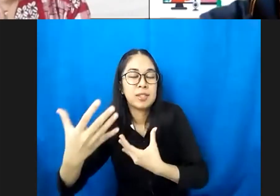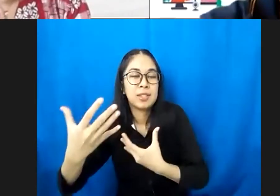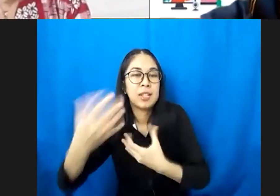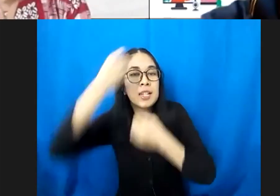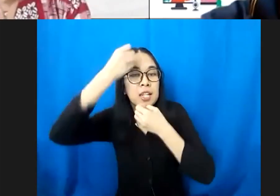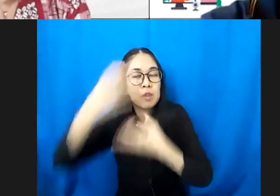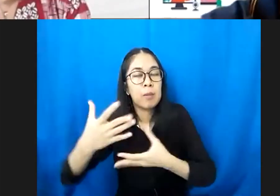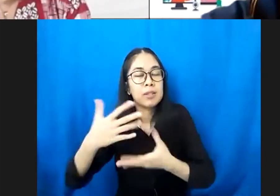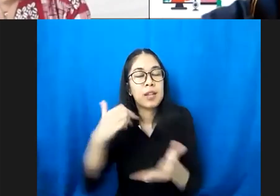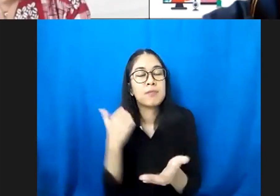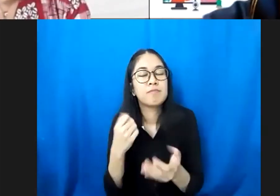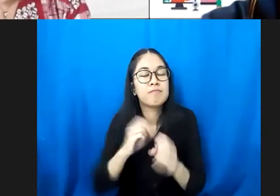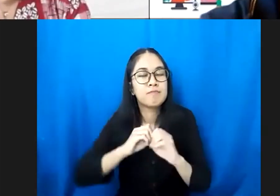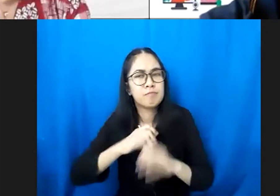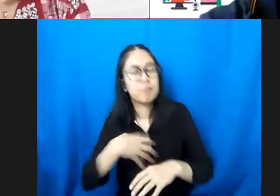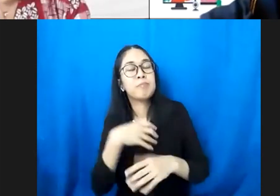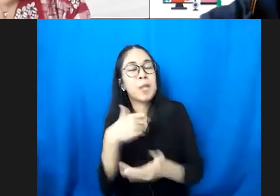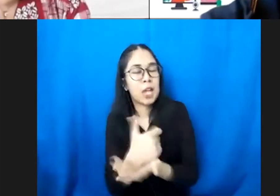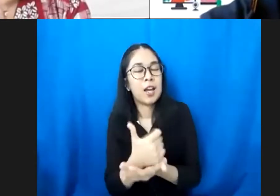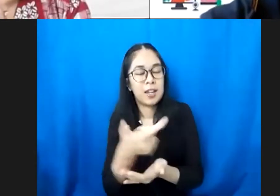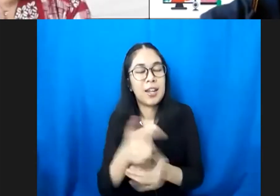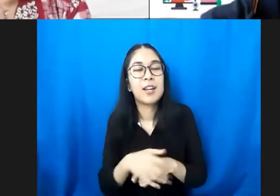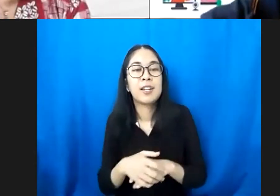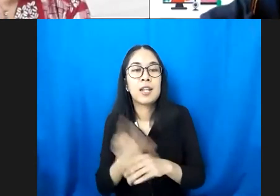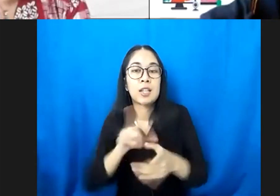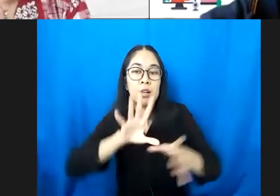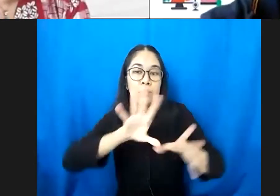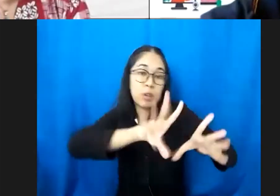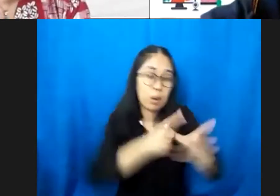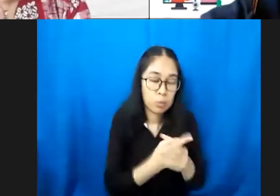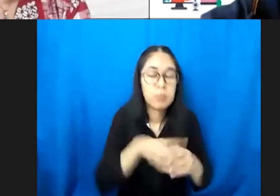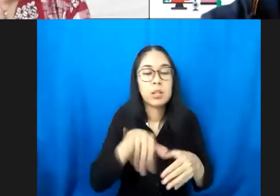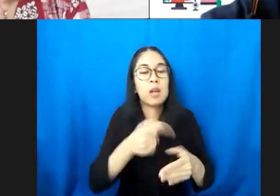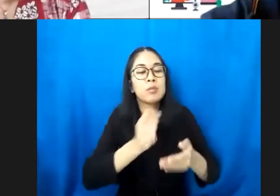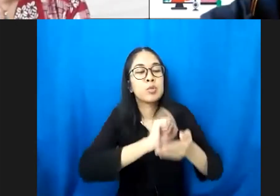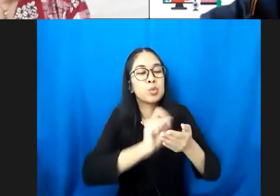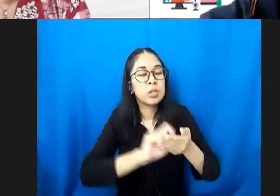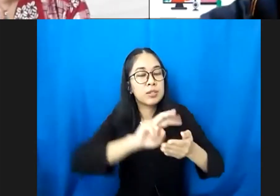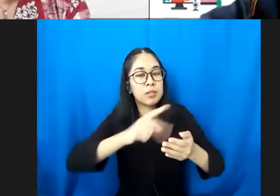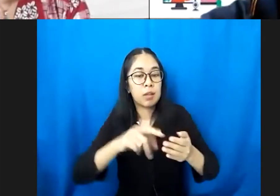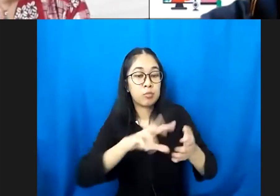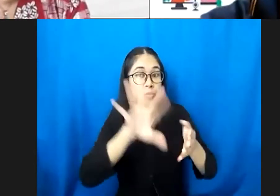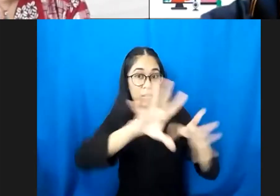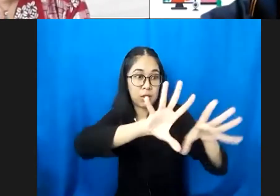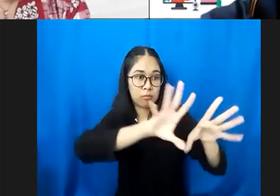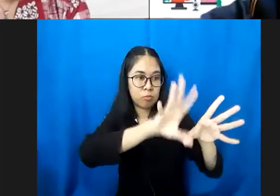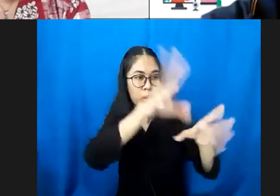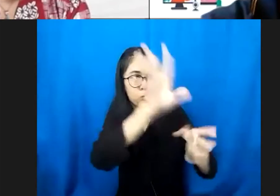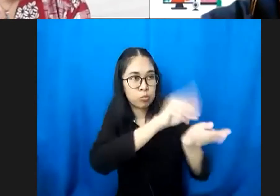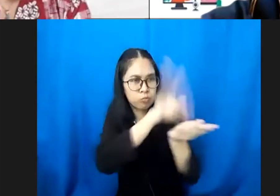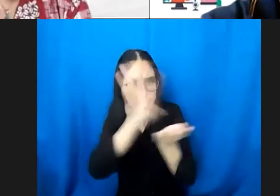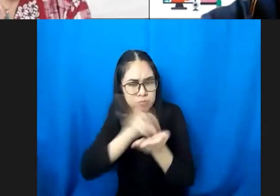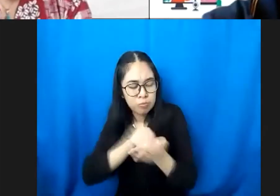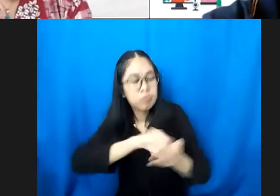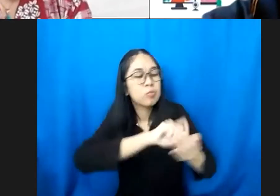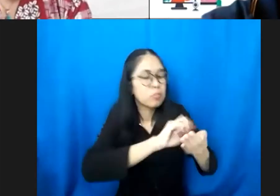terpercaya yang kita rangkum, kemudian kita tulis kembali dan kita sampaikan kepada teman-teman kita sendiri dengan bahasanya bapak-bapak, dengan